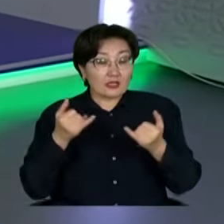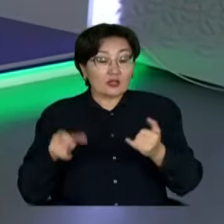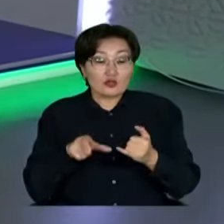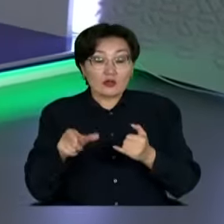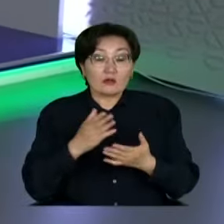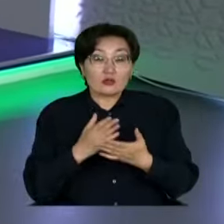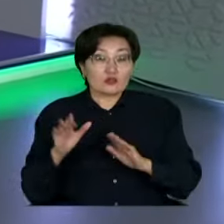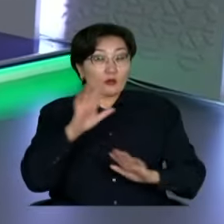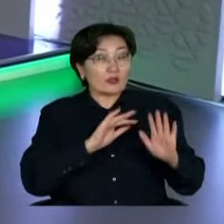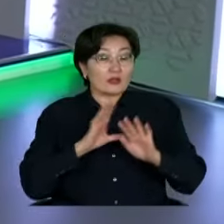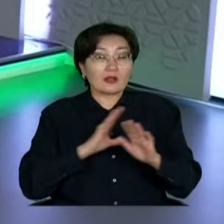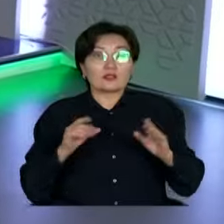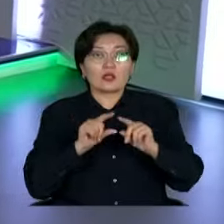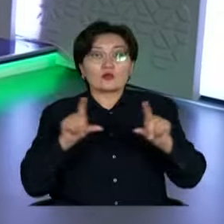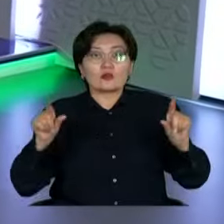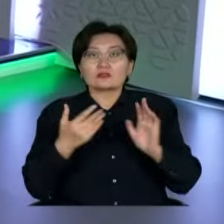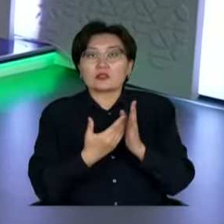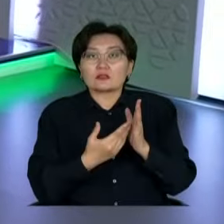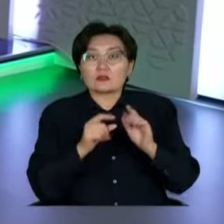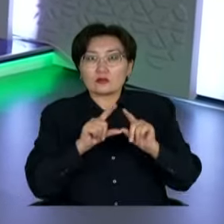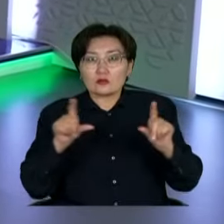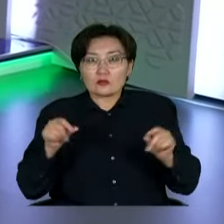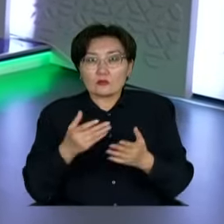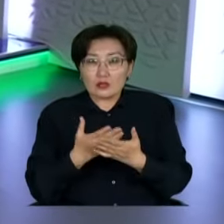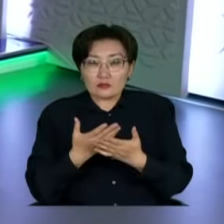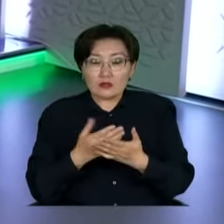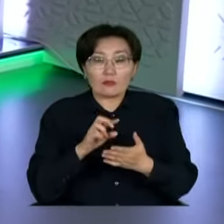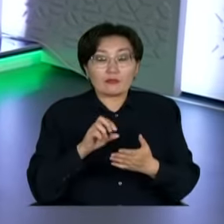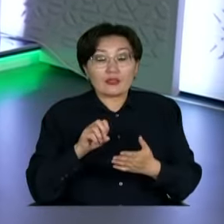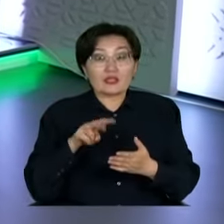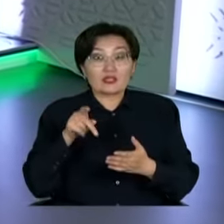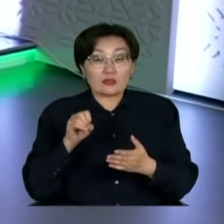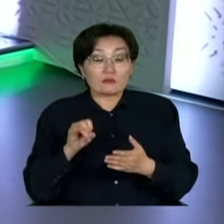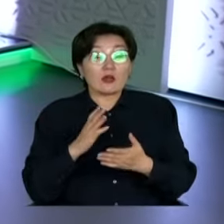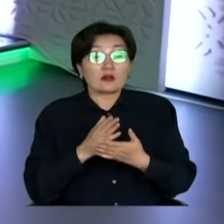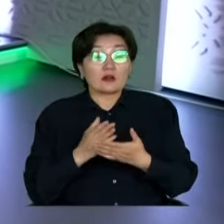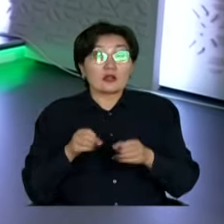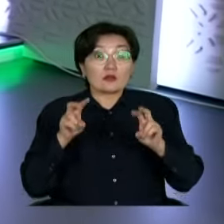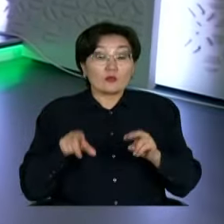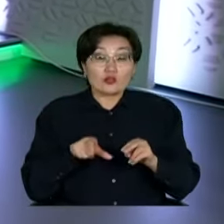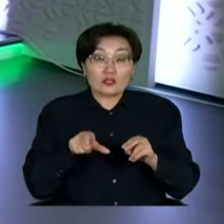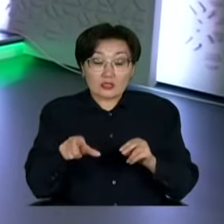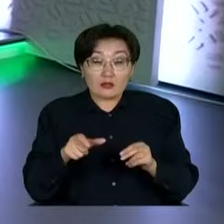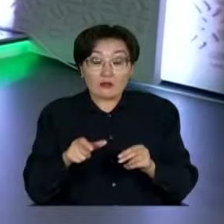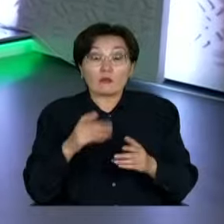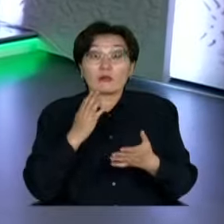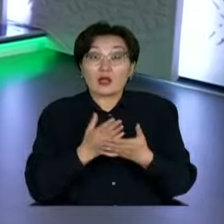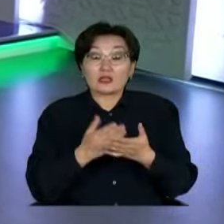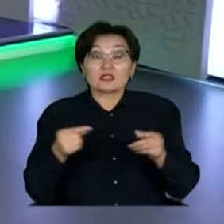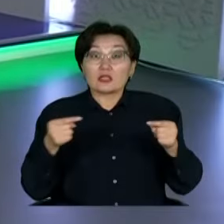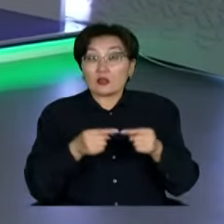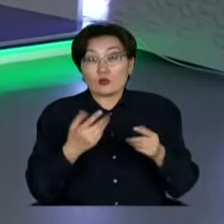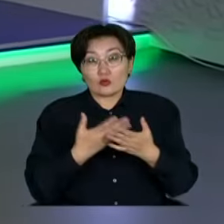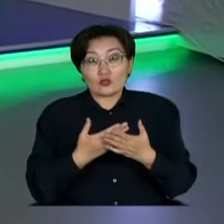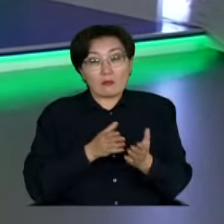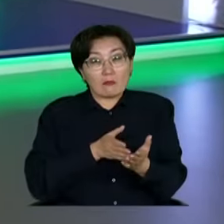Адасып кетпеу үшін қандай белгілер қойылған ол жерге? Енді адасып кетпеу үшін арнайы жолдар бар. Ол жол нақты көрініп тұрады. Маршрут деп